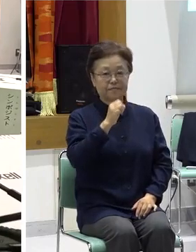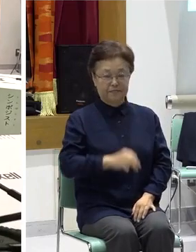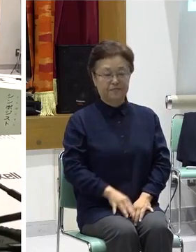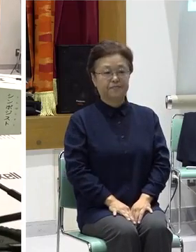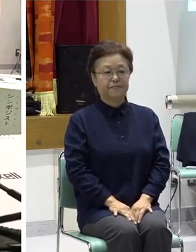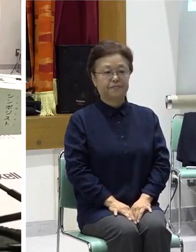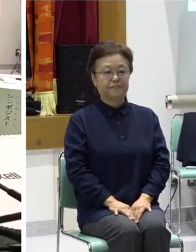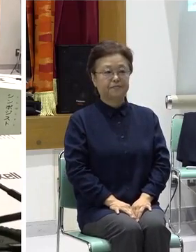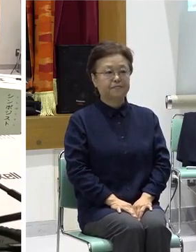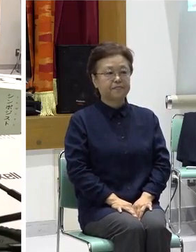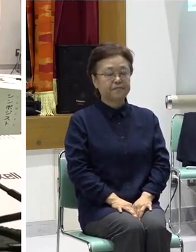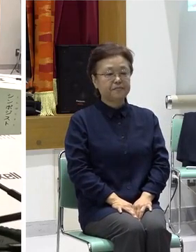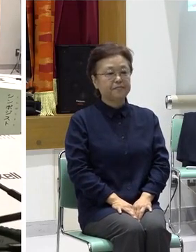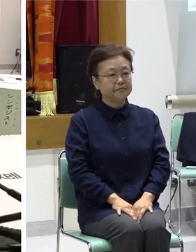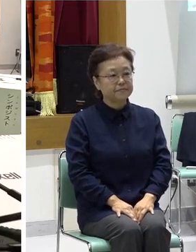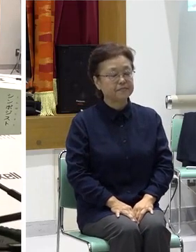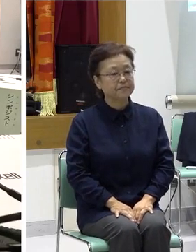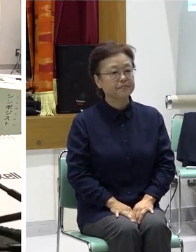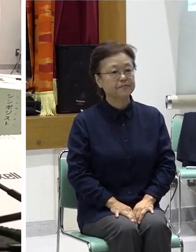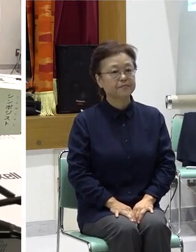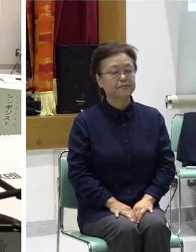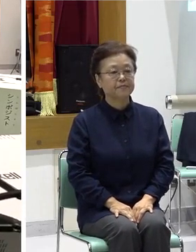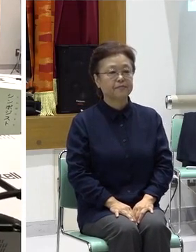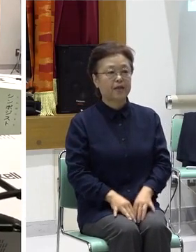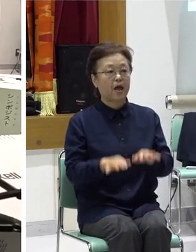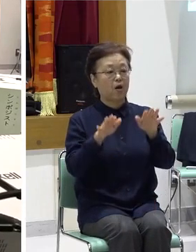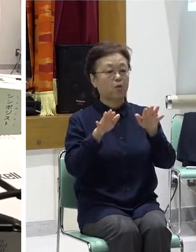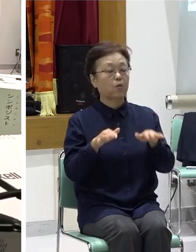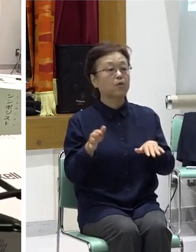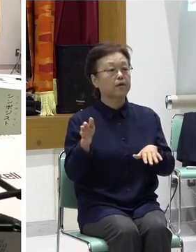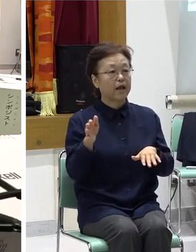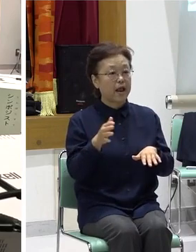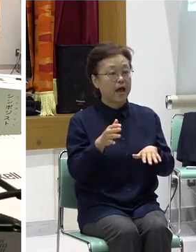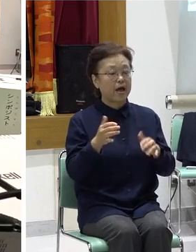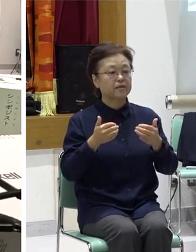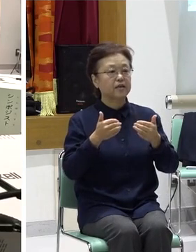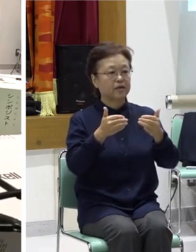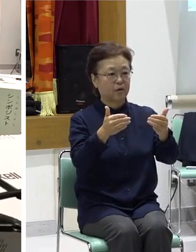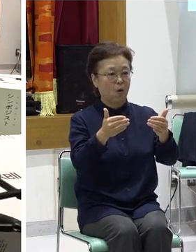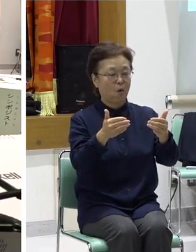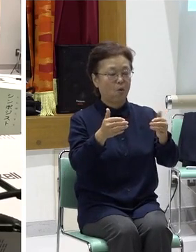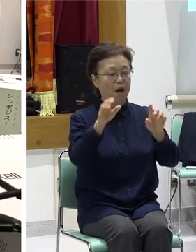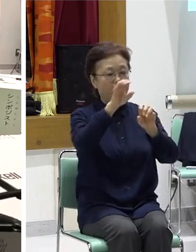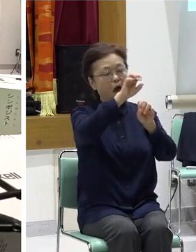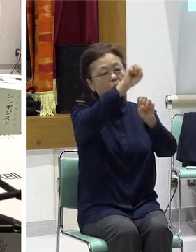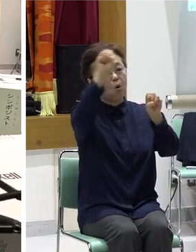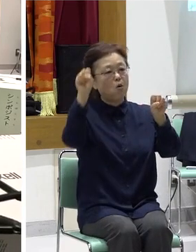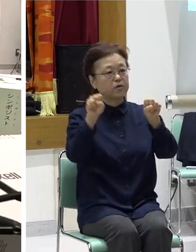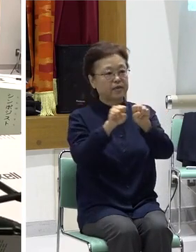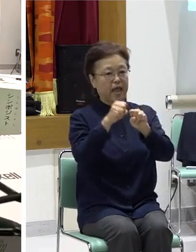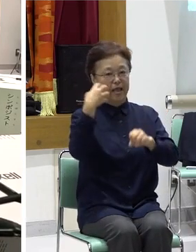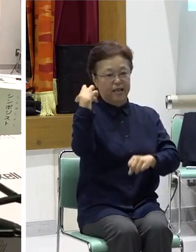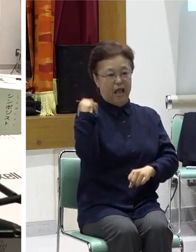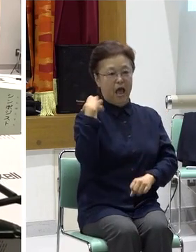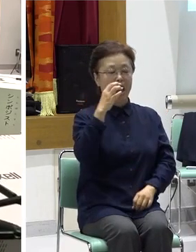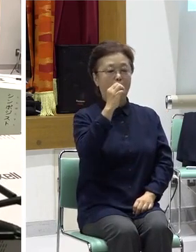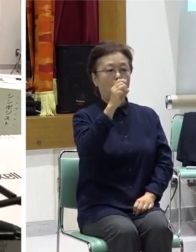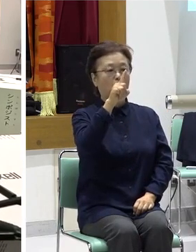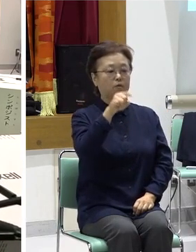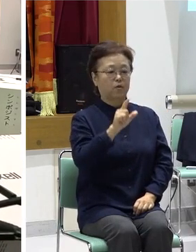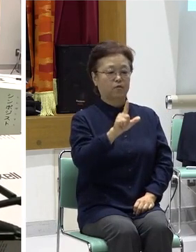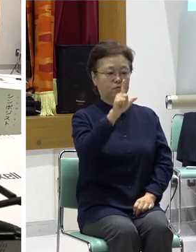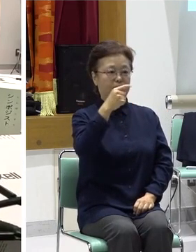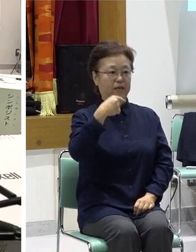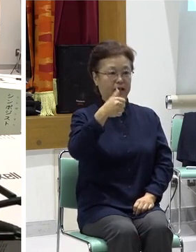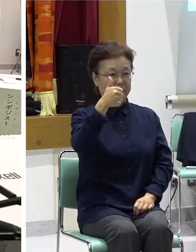。それではここから進行はコーディネーターの小野部先生にお願いしたいと